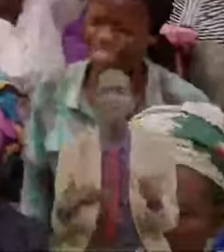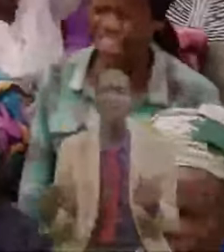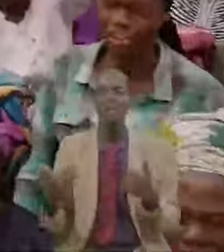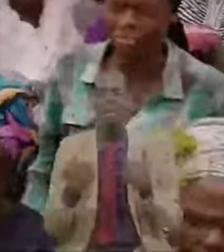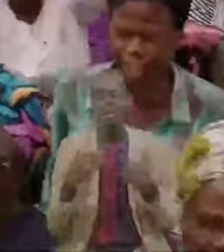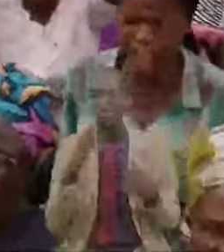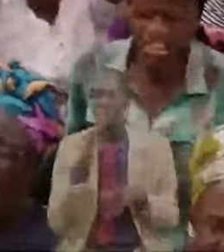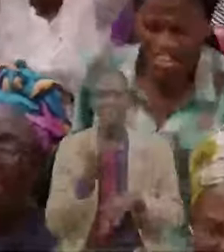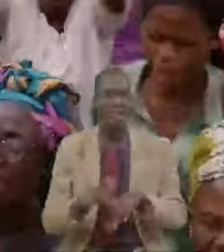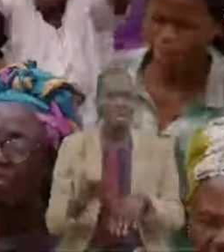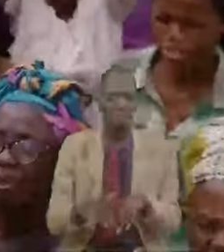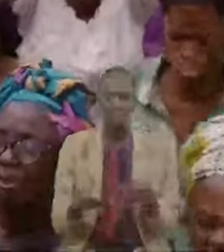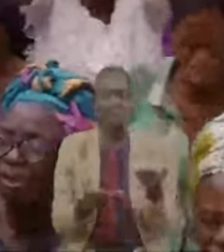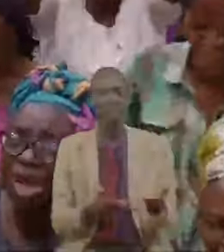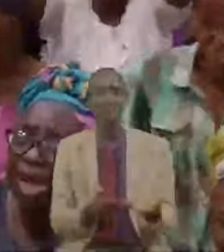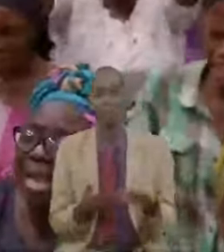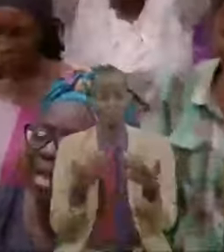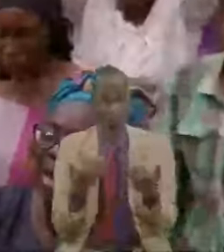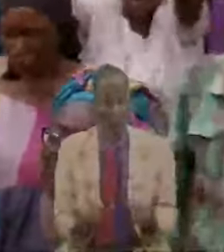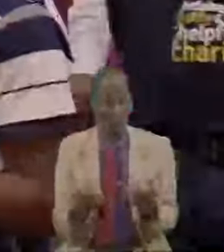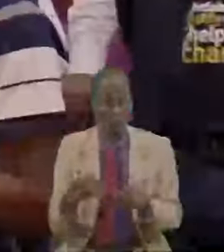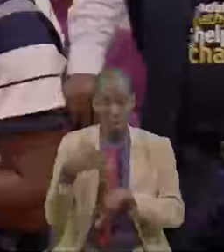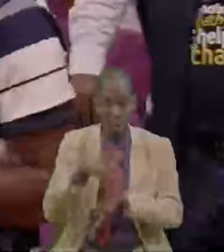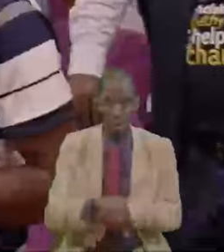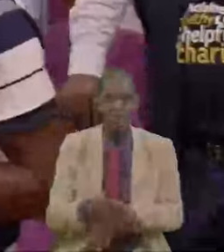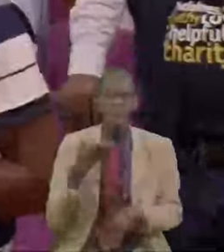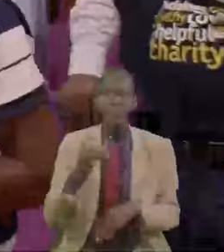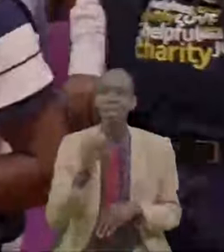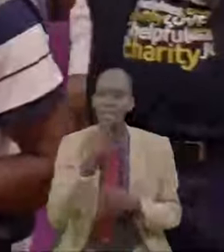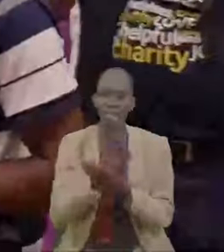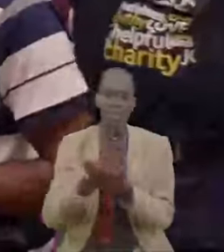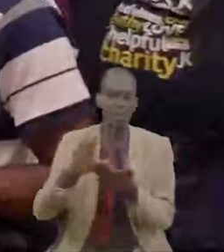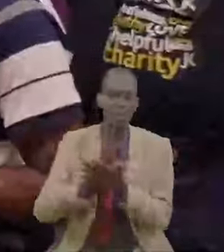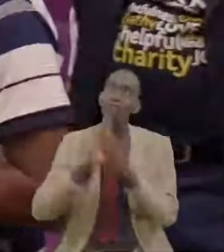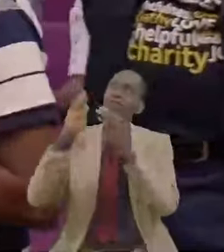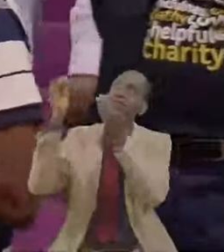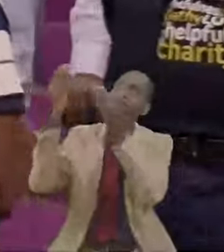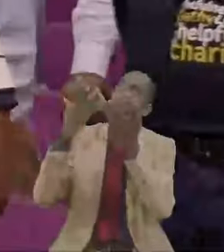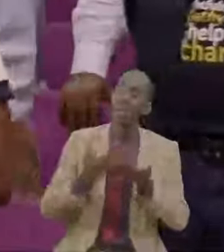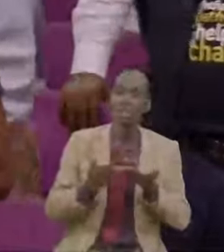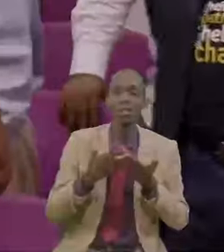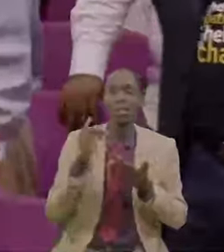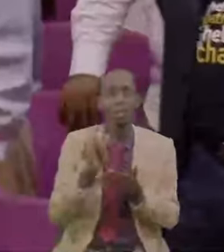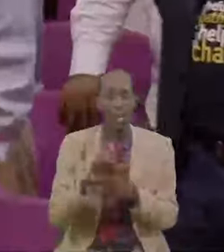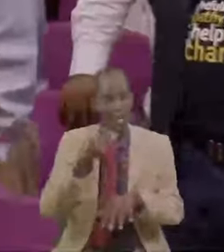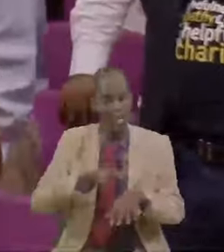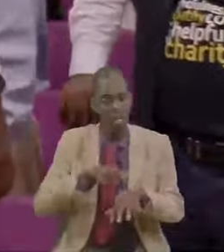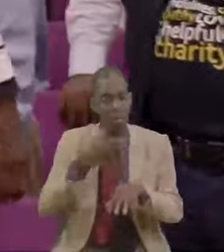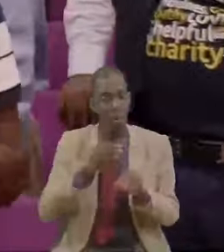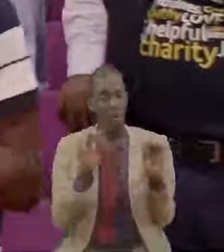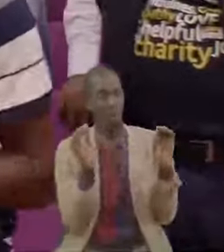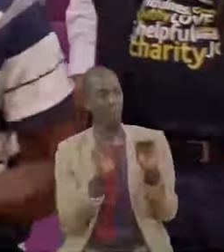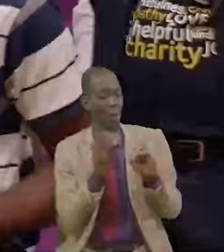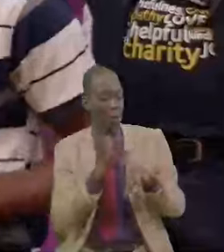Tout est vacant. Ce soir, il y a les provisions divines. Ce géant de